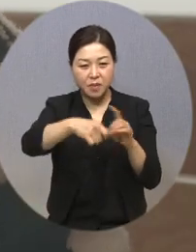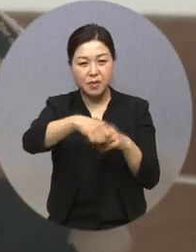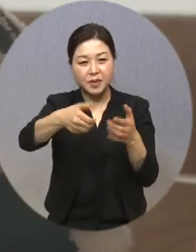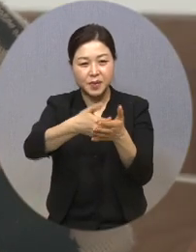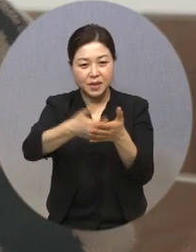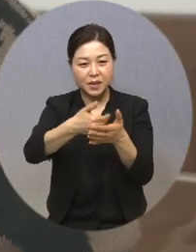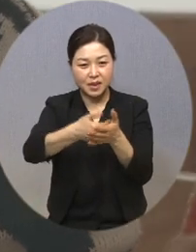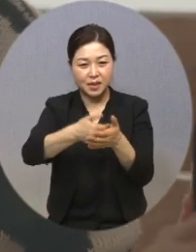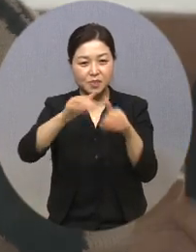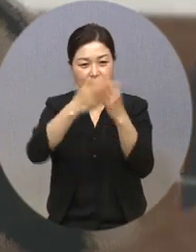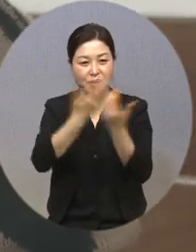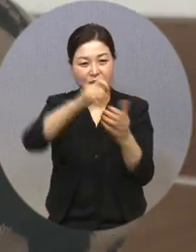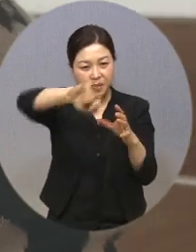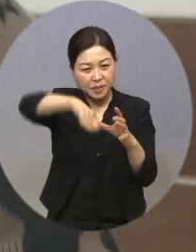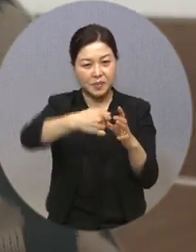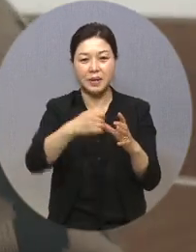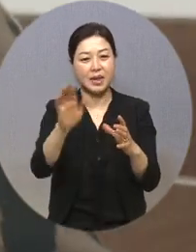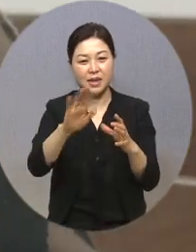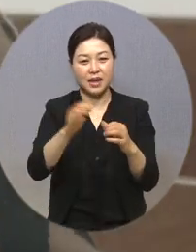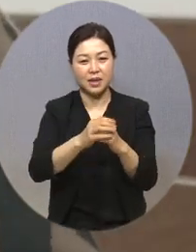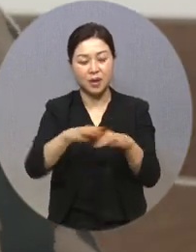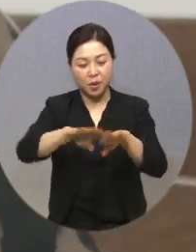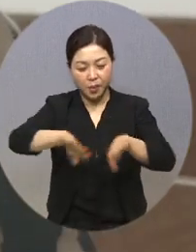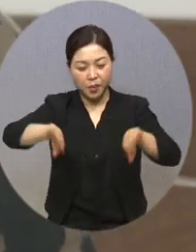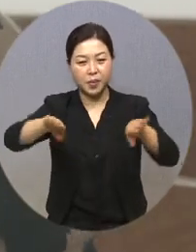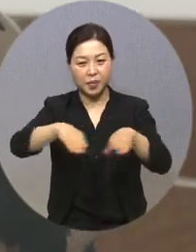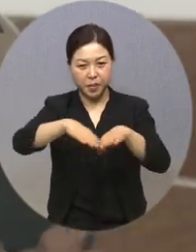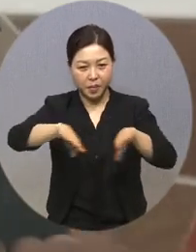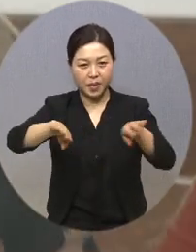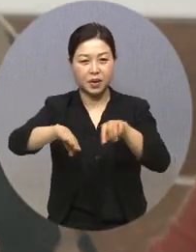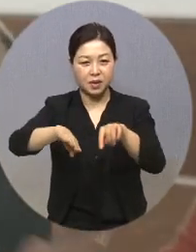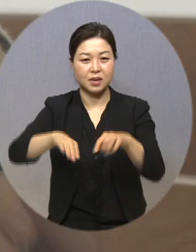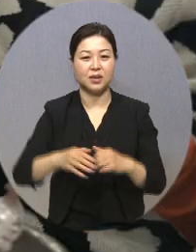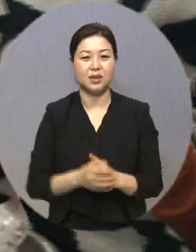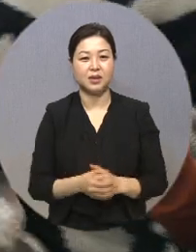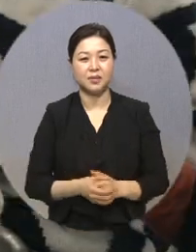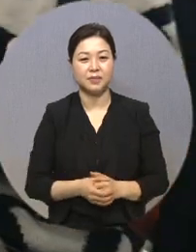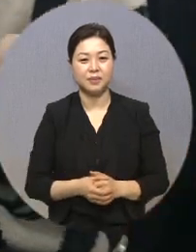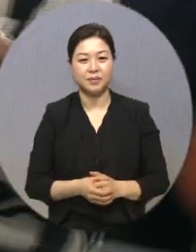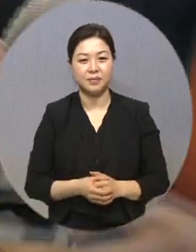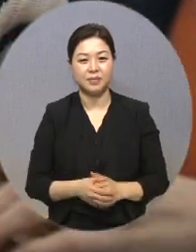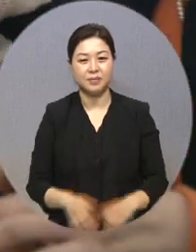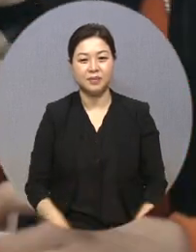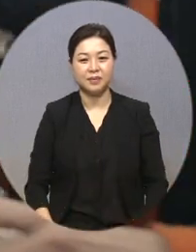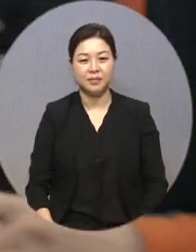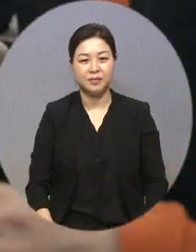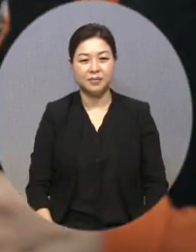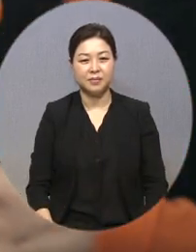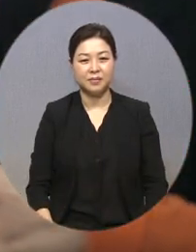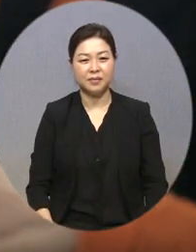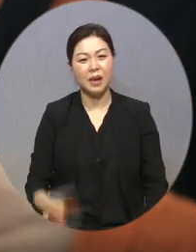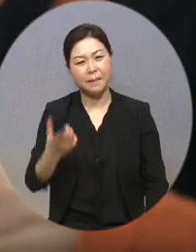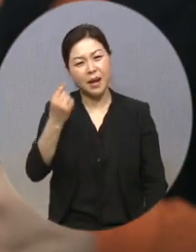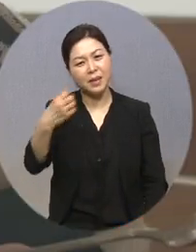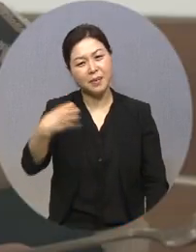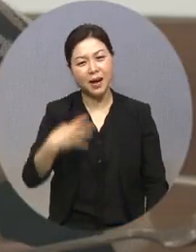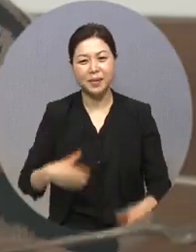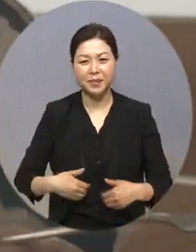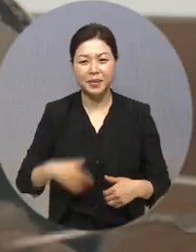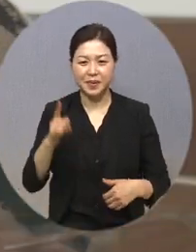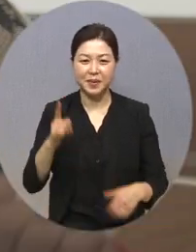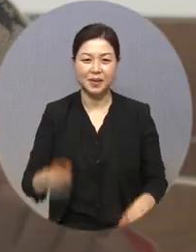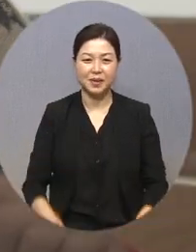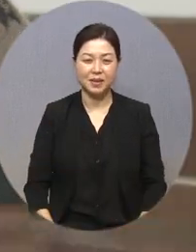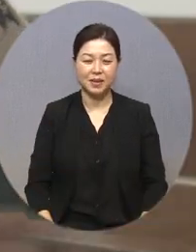다 봐봐요. 좀 깔아 놓으세요. 밑장 빼기를 약간 해두셔야 돼요. 아, 제가 좀 빨리 알려주시죠. 덤방대 이미. 제가